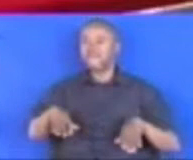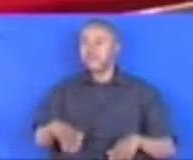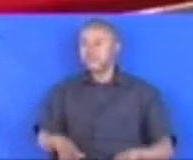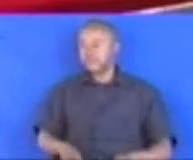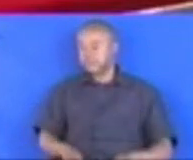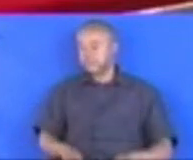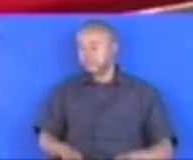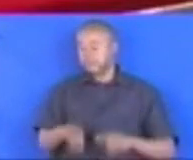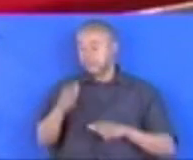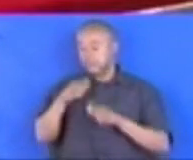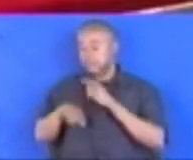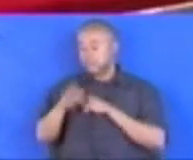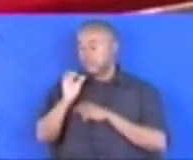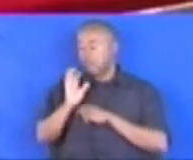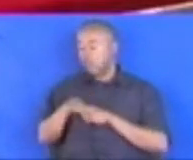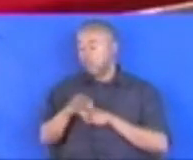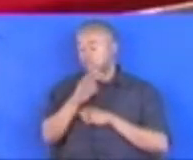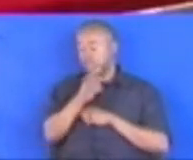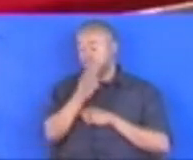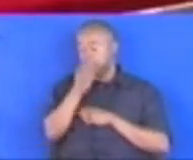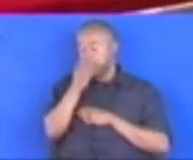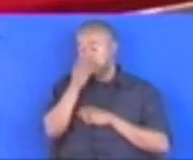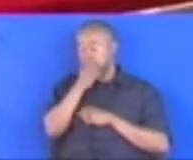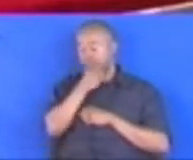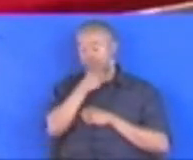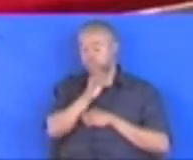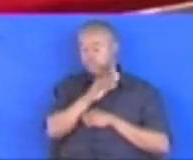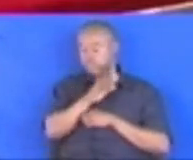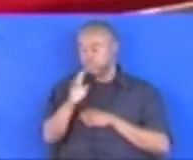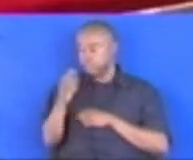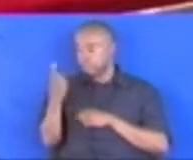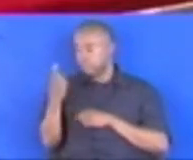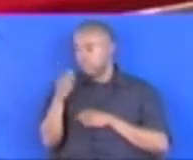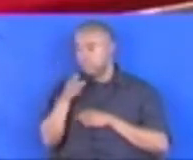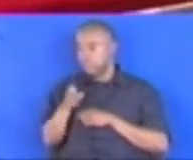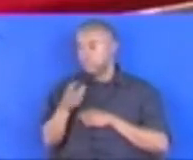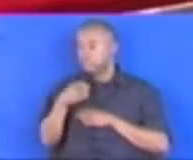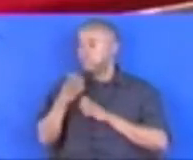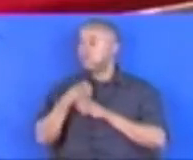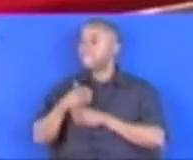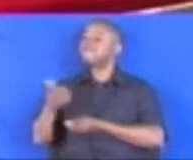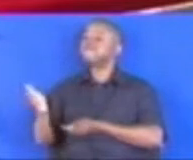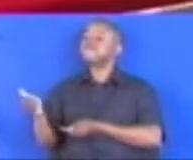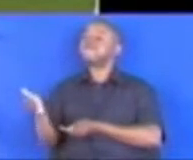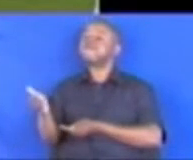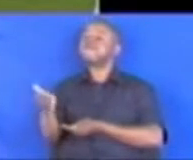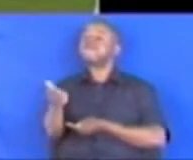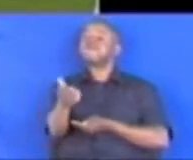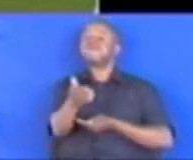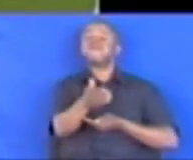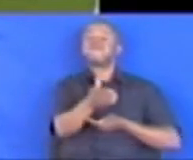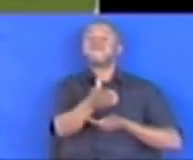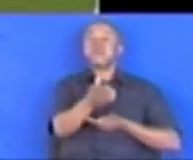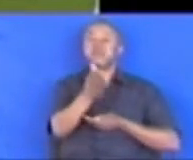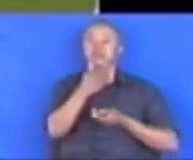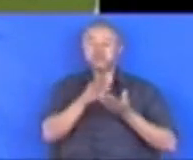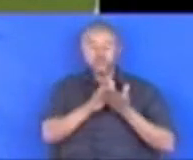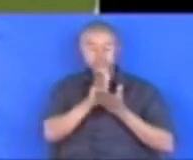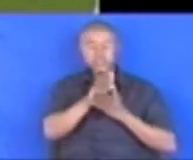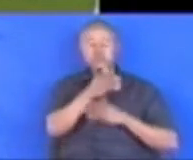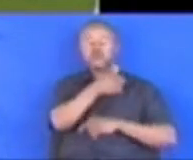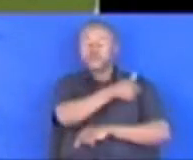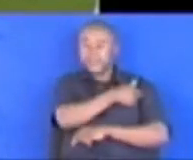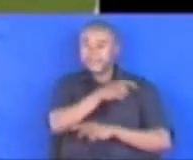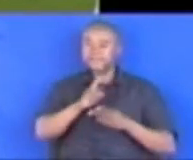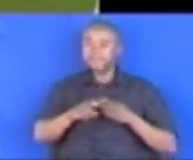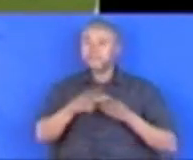Katika mwaka 2020-2021, fungu hili lilikusanya mapato kutokana na huduma za tiba za hospitali,